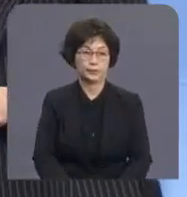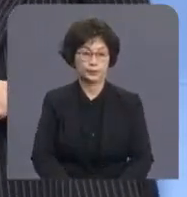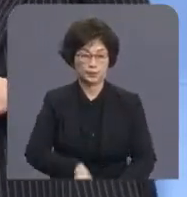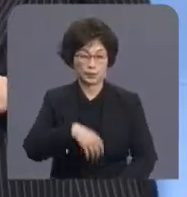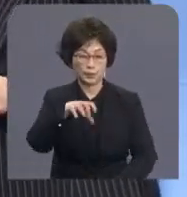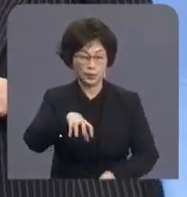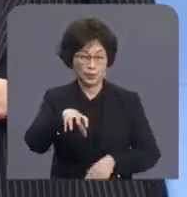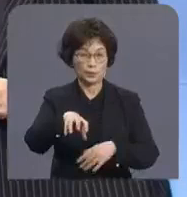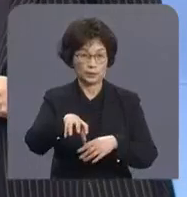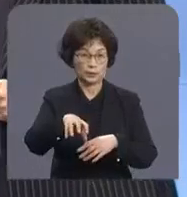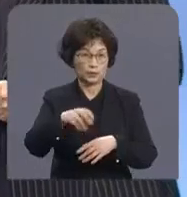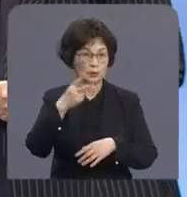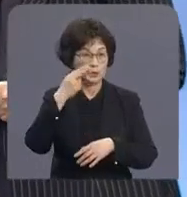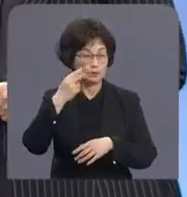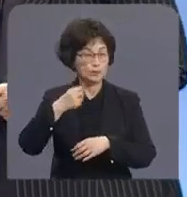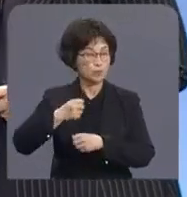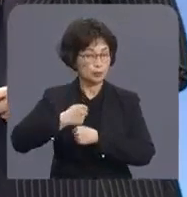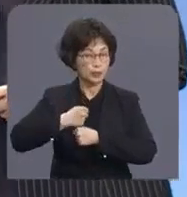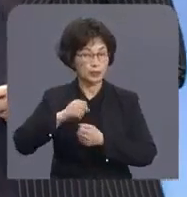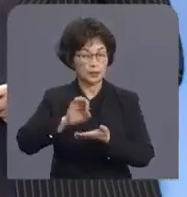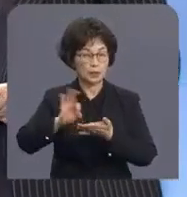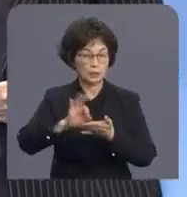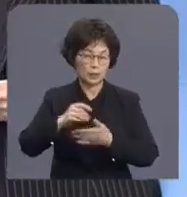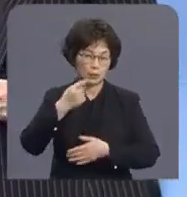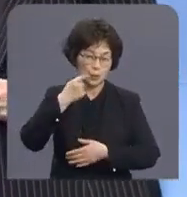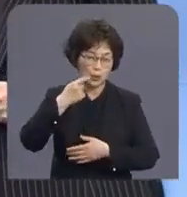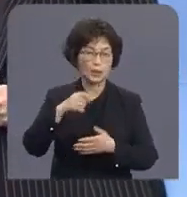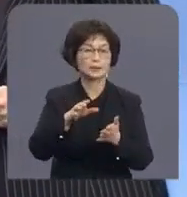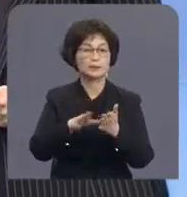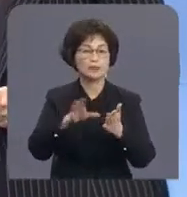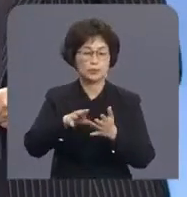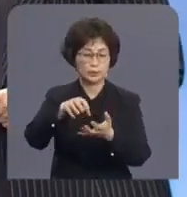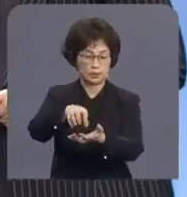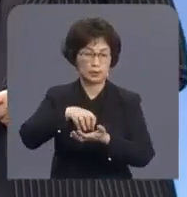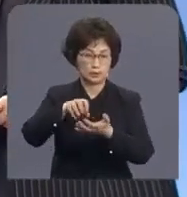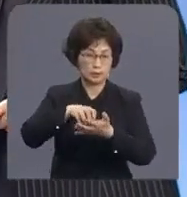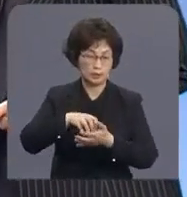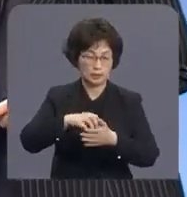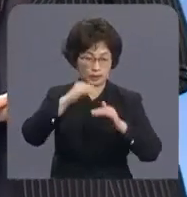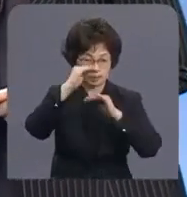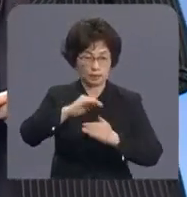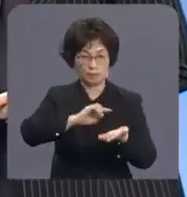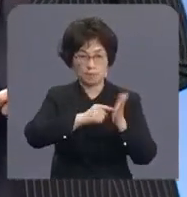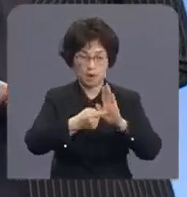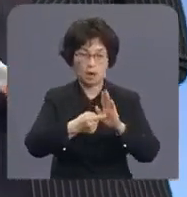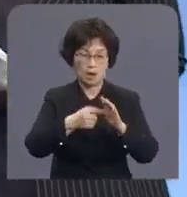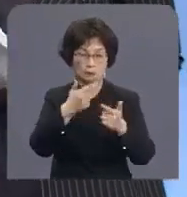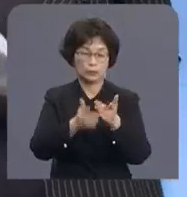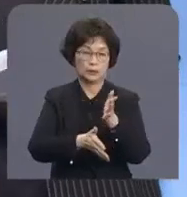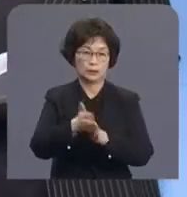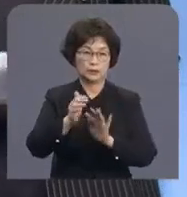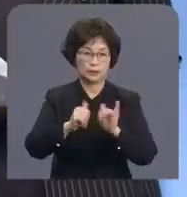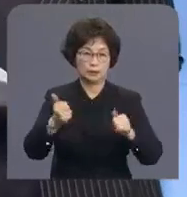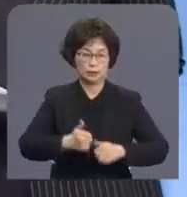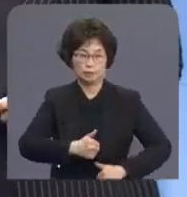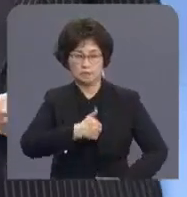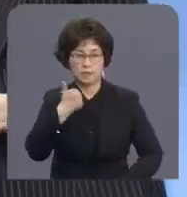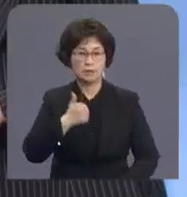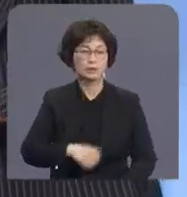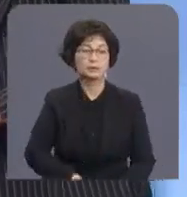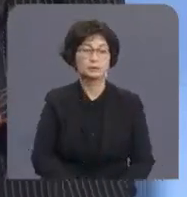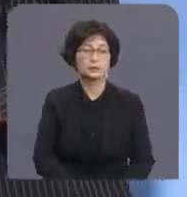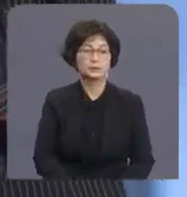이곳을 통해서 주한미군이 몇 년 동안 맹독성 시료를 들여 왔다는 사실이 알려지면서 부산 시민들은 크게 분노했습니다